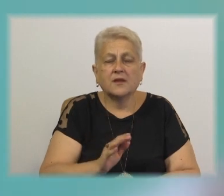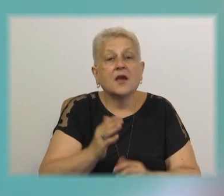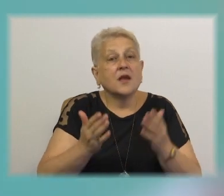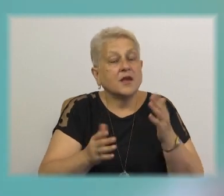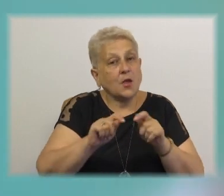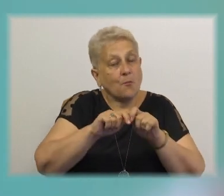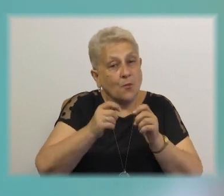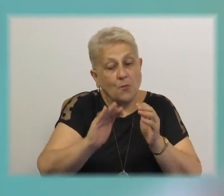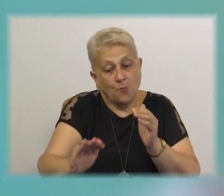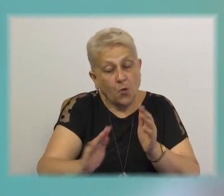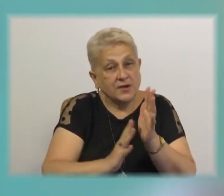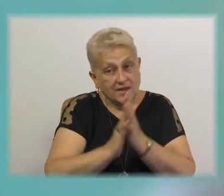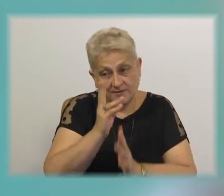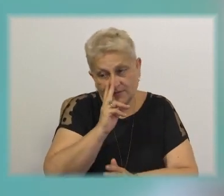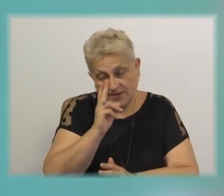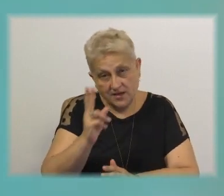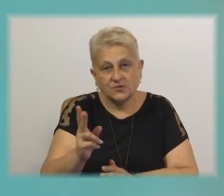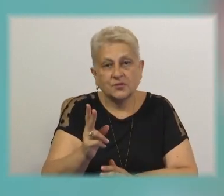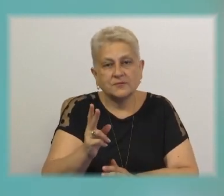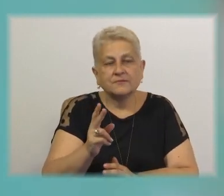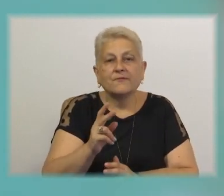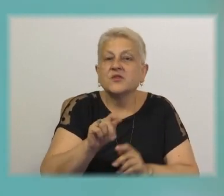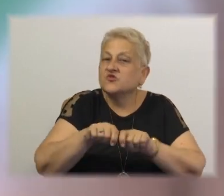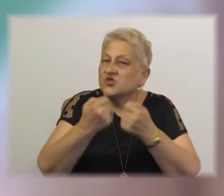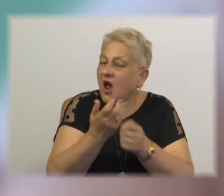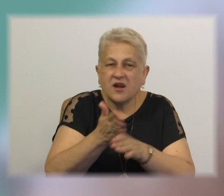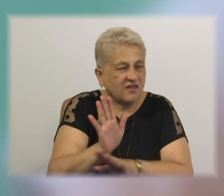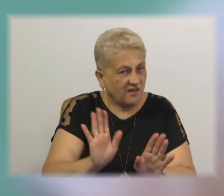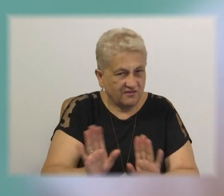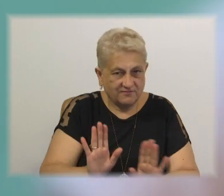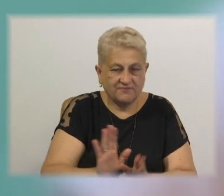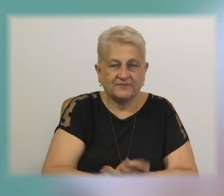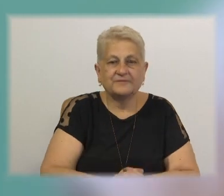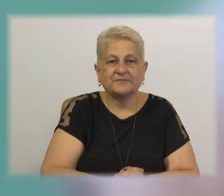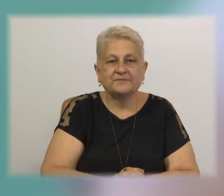եթե փոքր ծառ տեսնեն, չջարդեն։ Այս